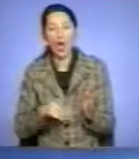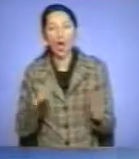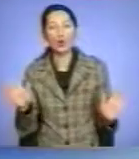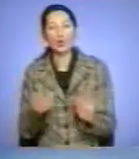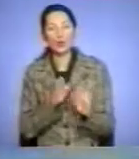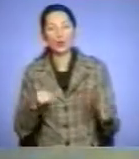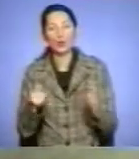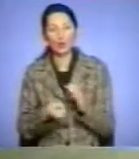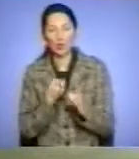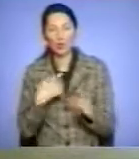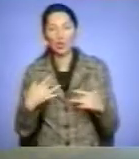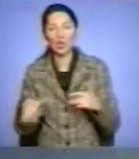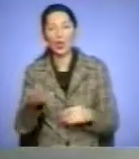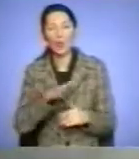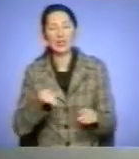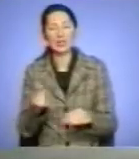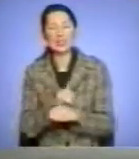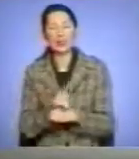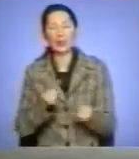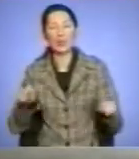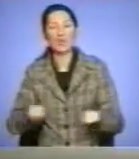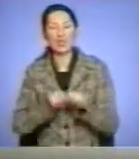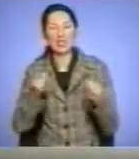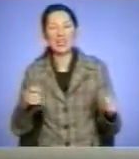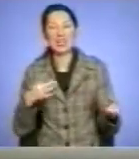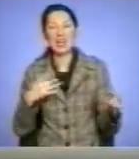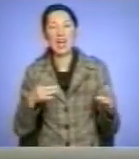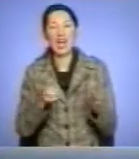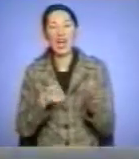На театральному майдані Тернополя відкрили різдвяну шопку.